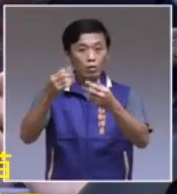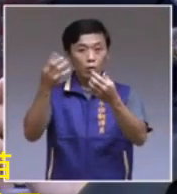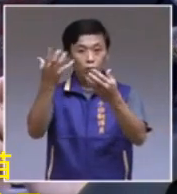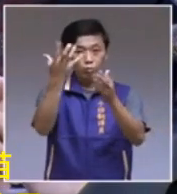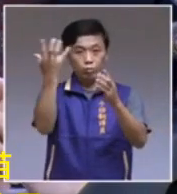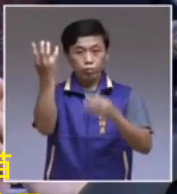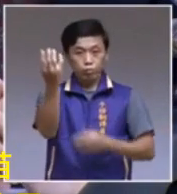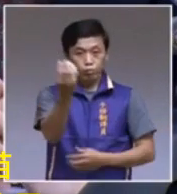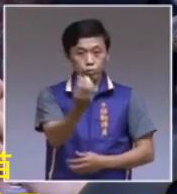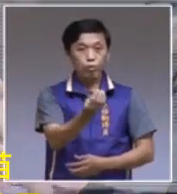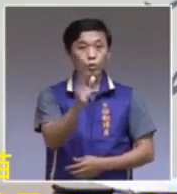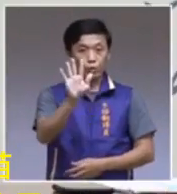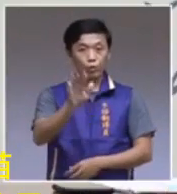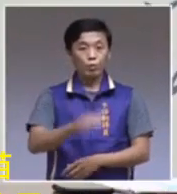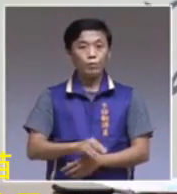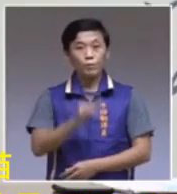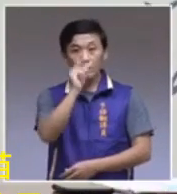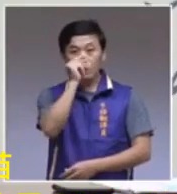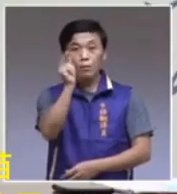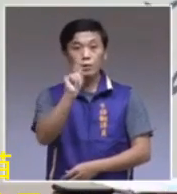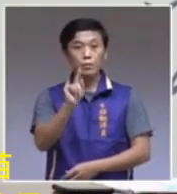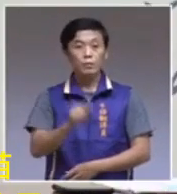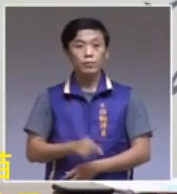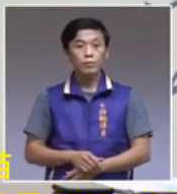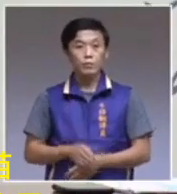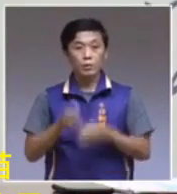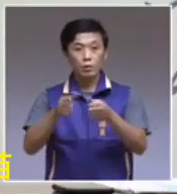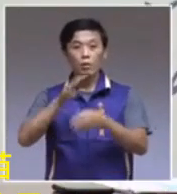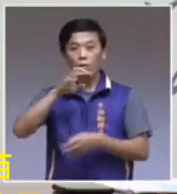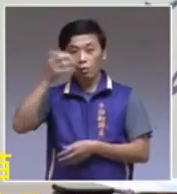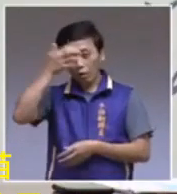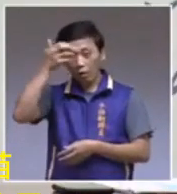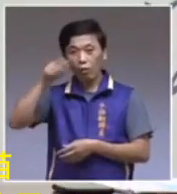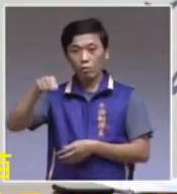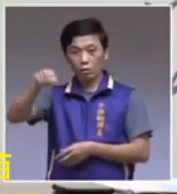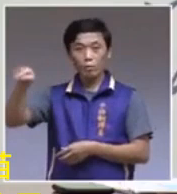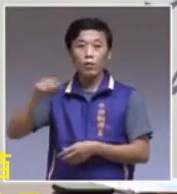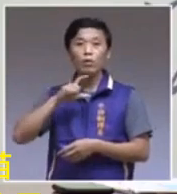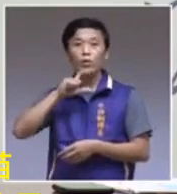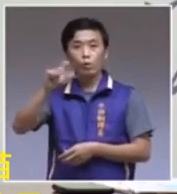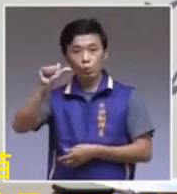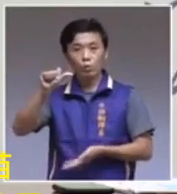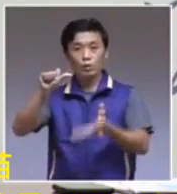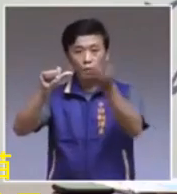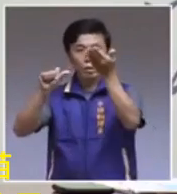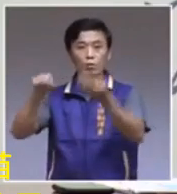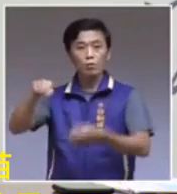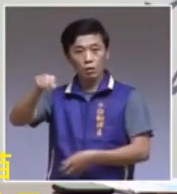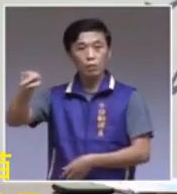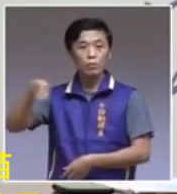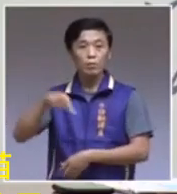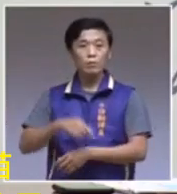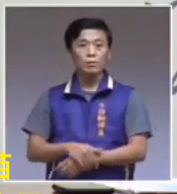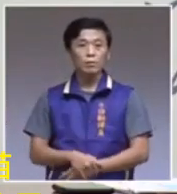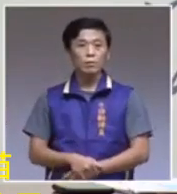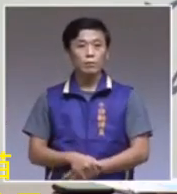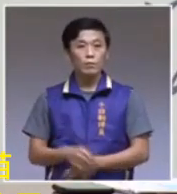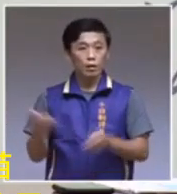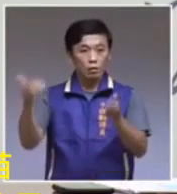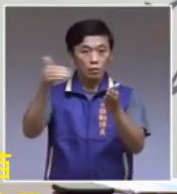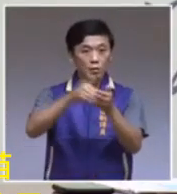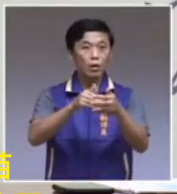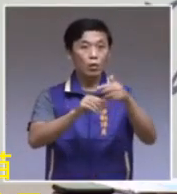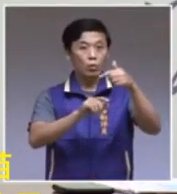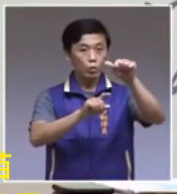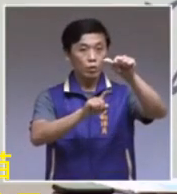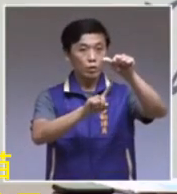来，那尤其是比较高龄的长者65岁以上的，那到5月19号